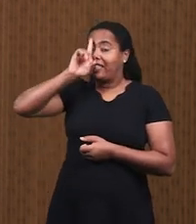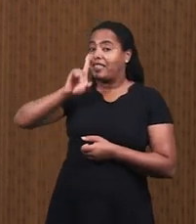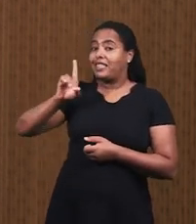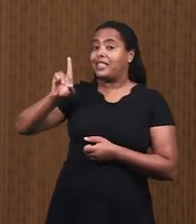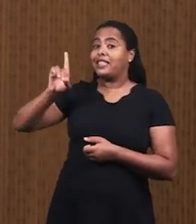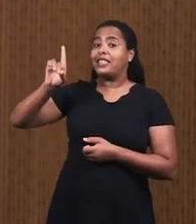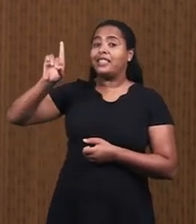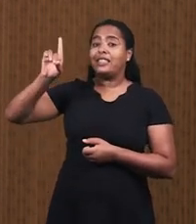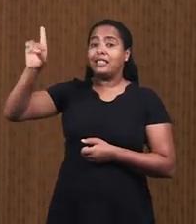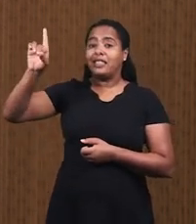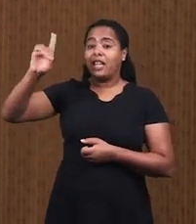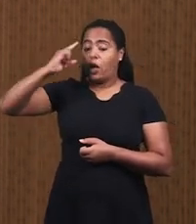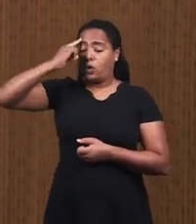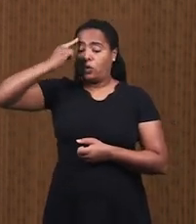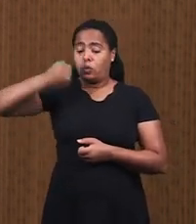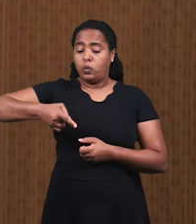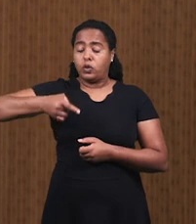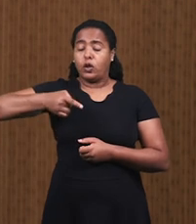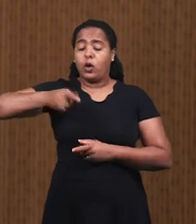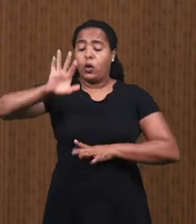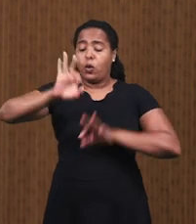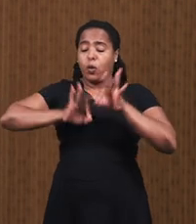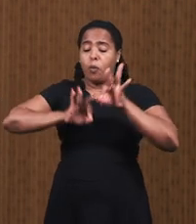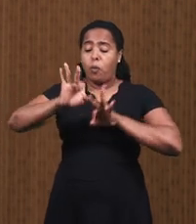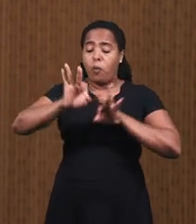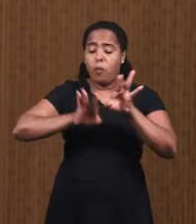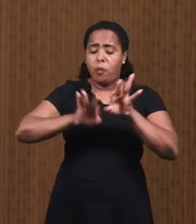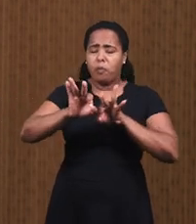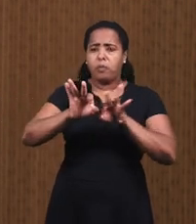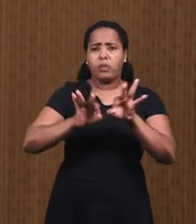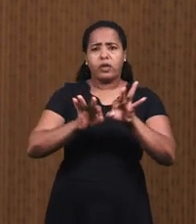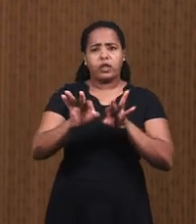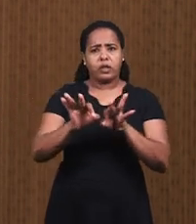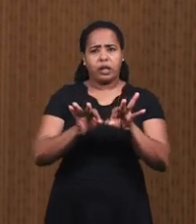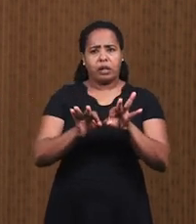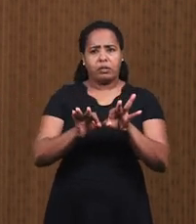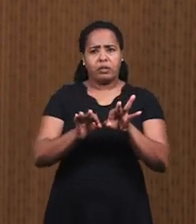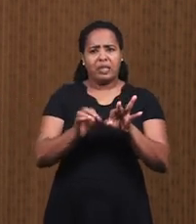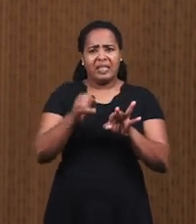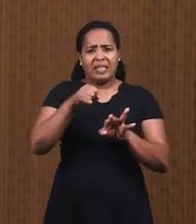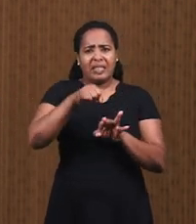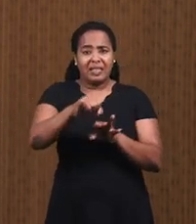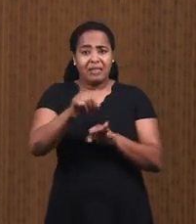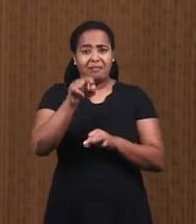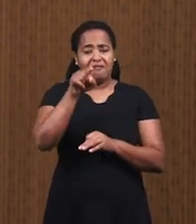тогда, чем она является, что Бог определил ее как